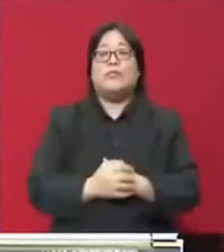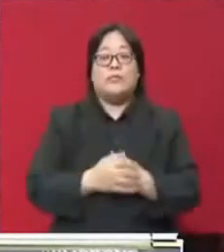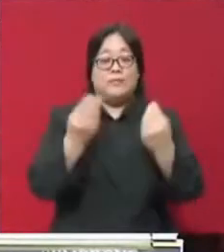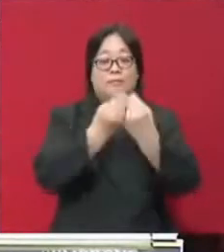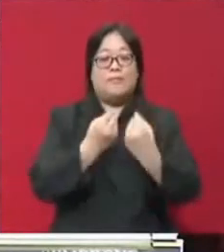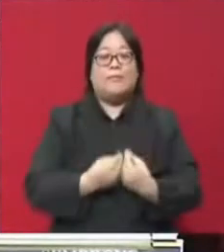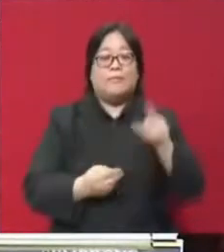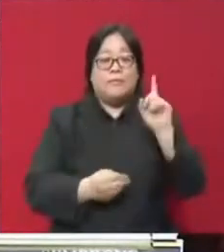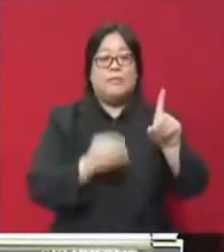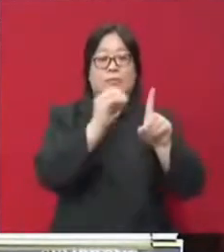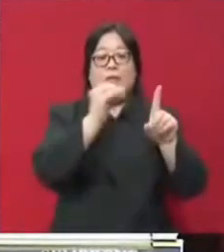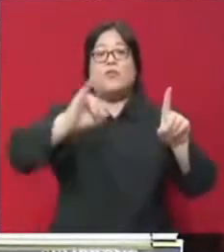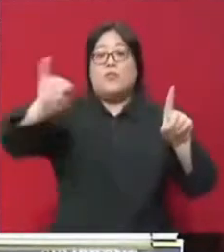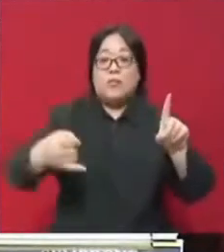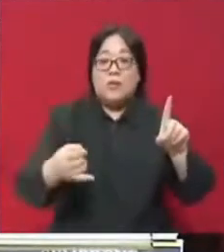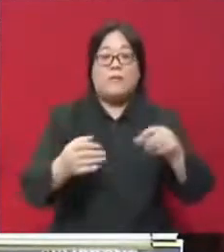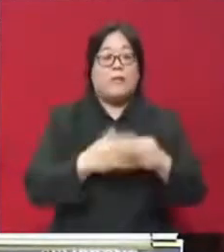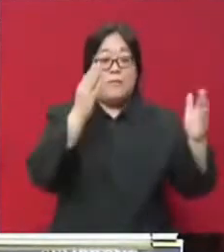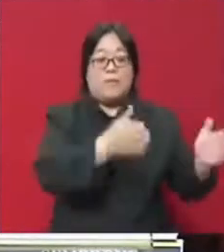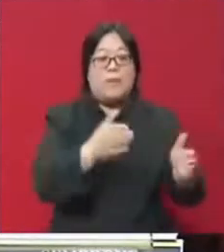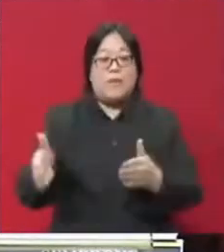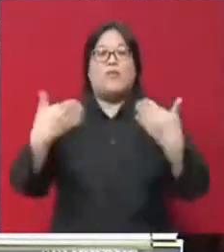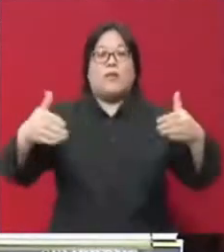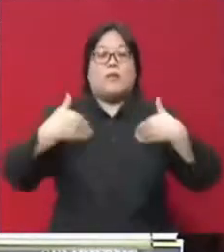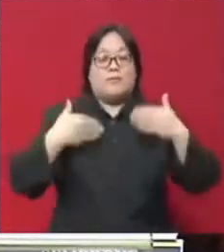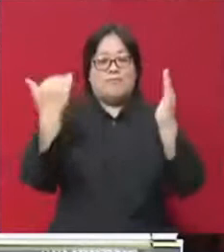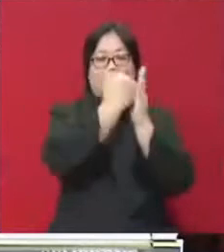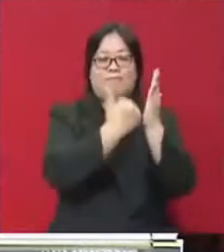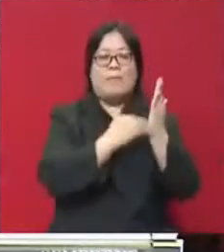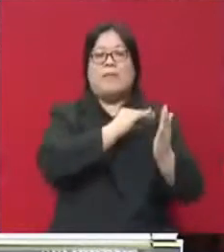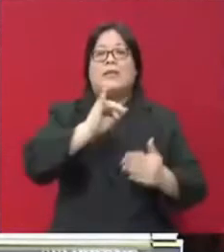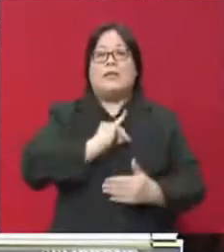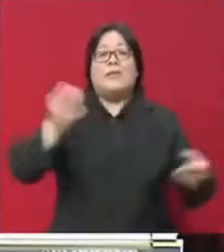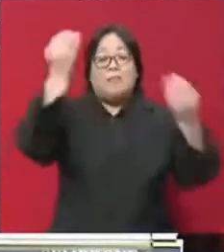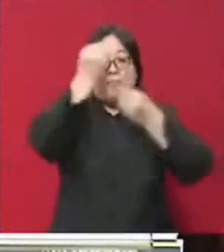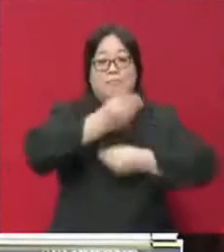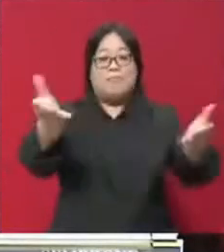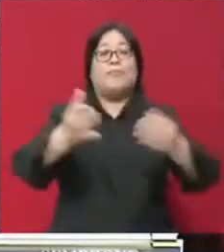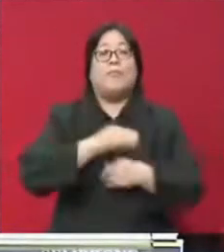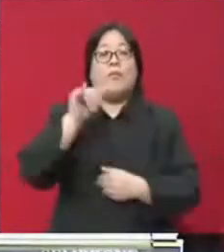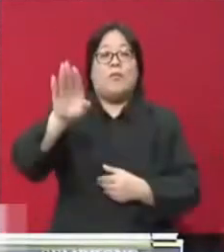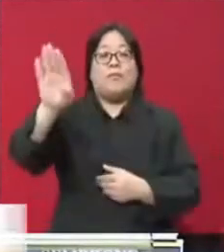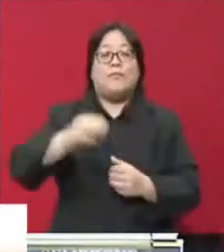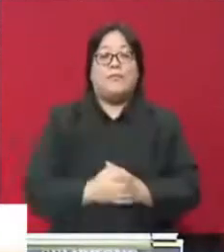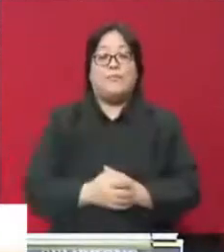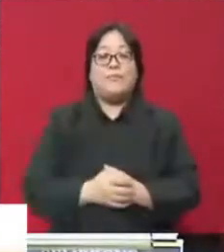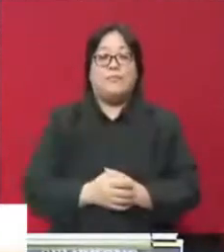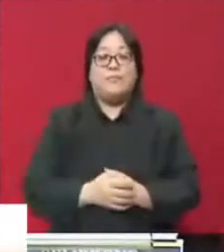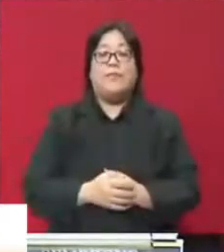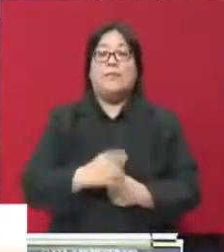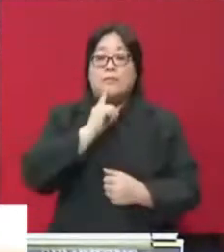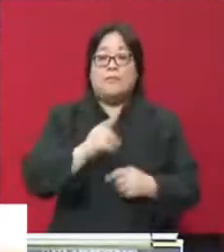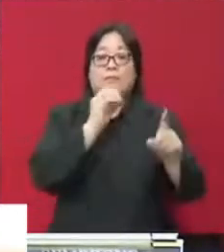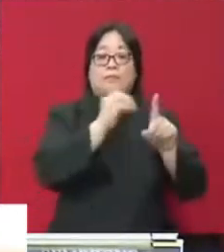adalah sebanyak 100 juta. Dan dari segi perancangan telah pun kita letakkan. Dan saya juga ingin memaklumkan kepada Yang Bumat bahawa